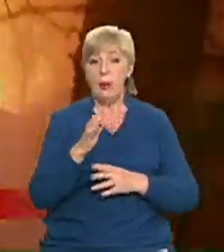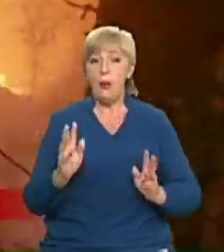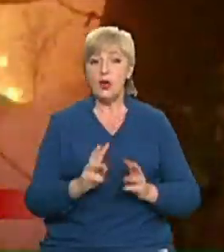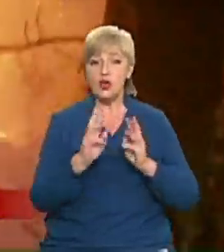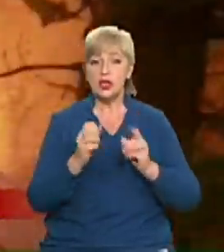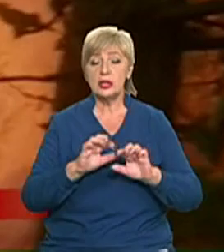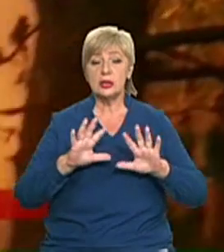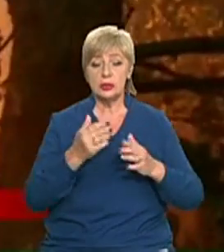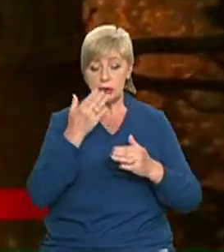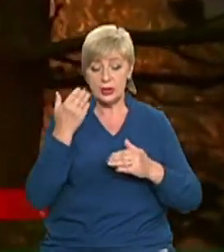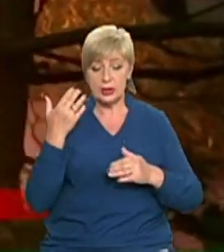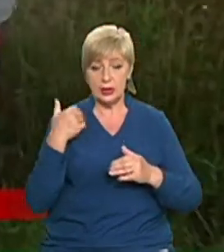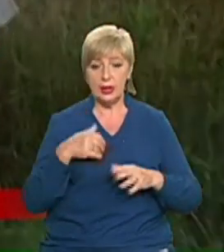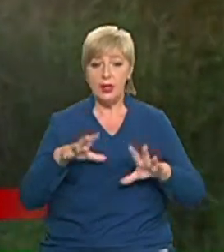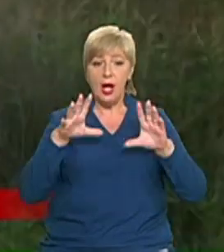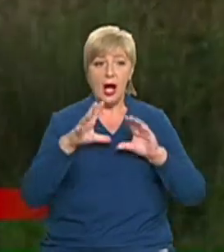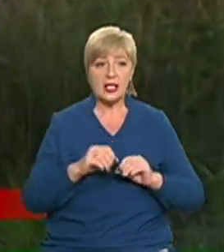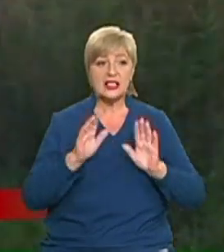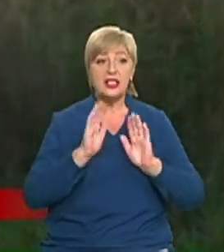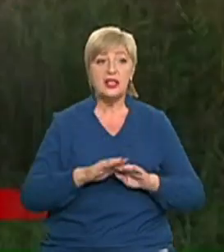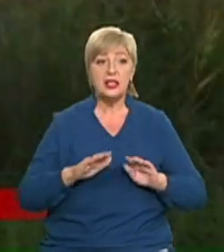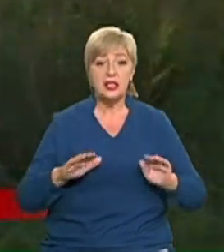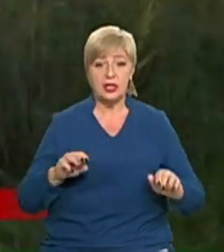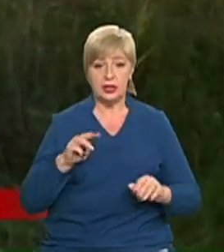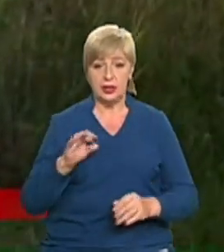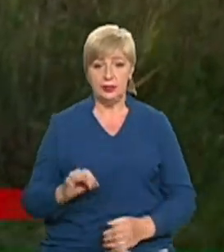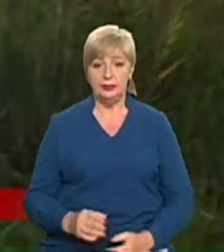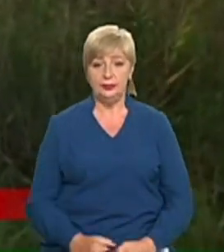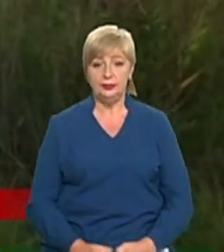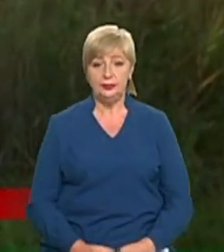Гасити вогонь взялися діти.